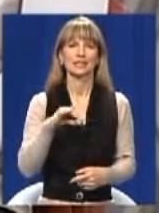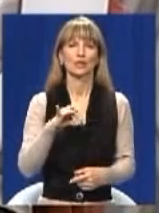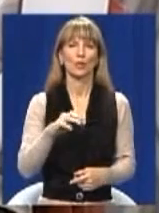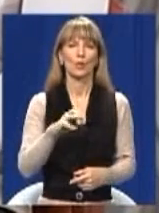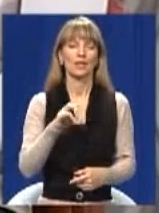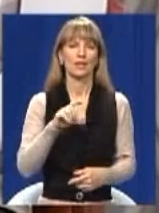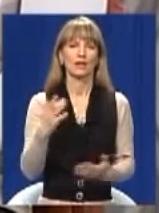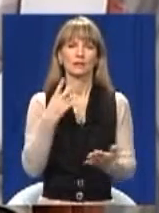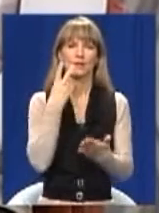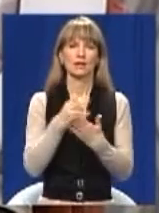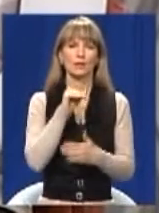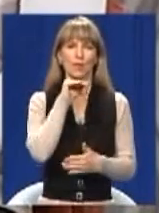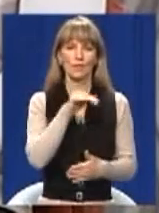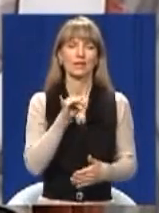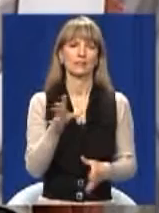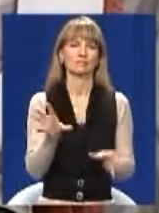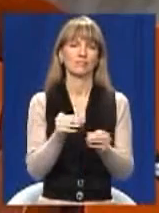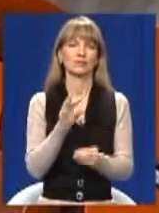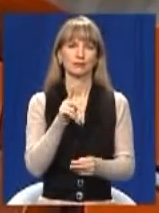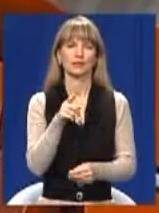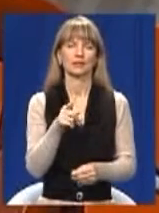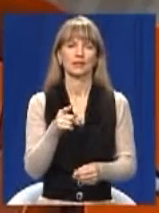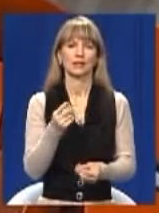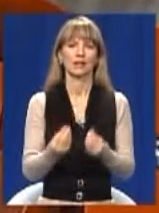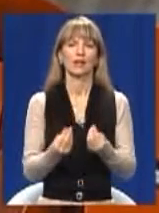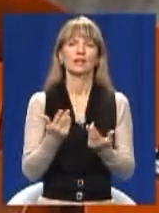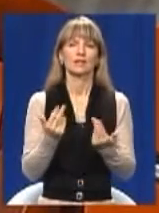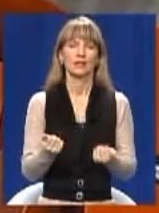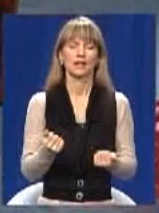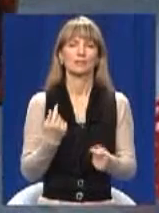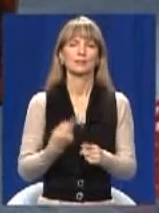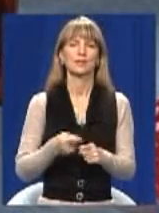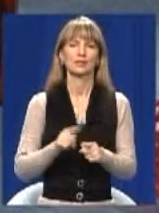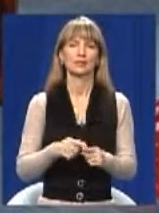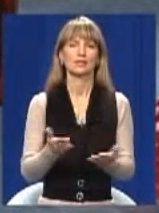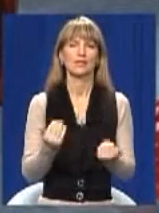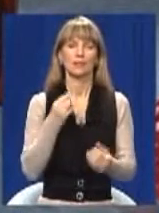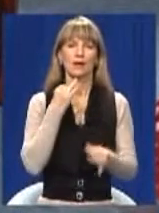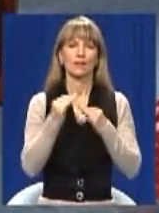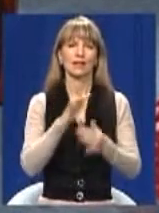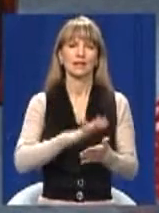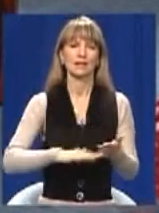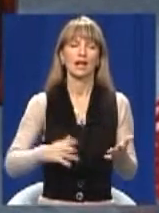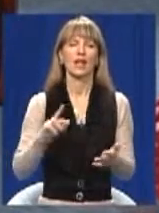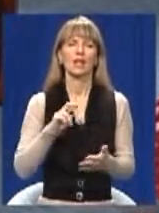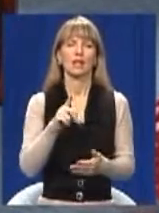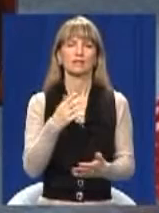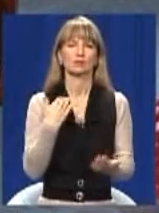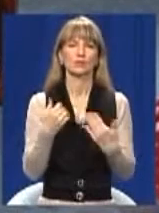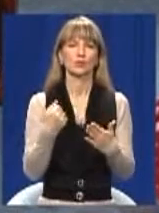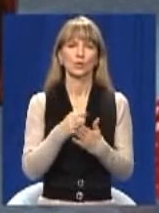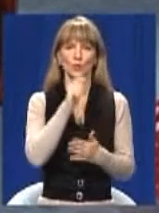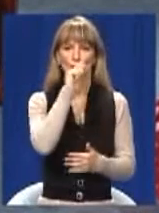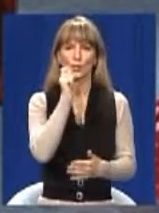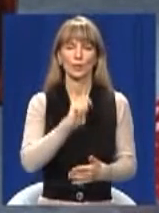продемонстрував наш професор, і якраз би грала, так? Так. Тож, давай поговоримо далі. А як ти ставишся до